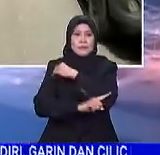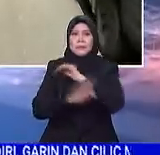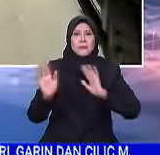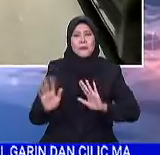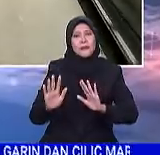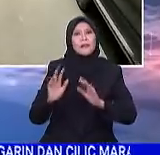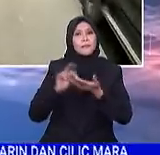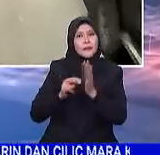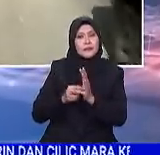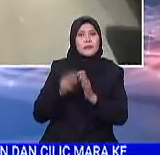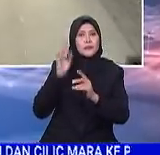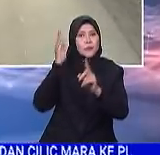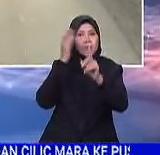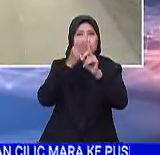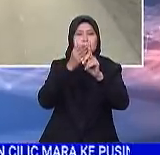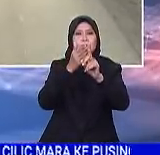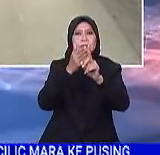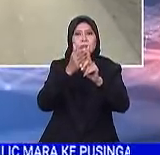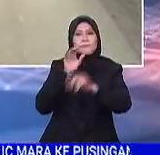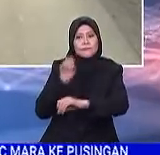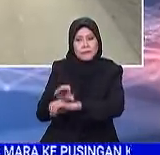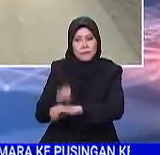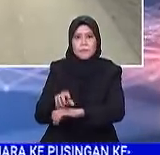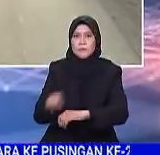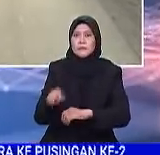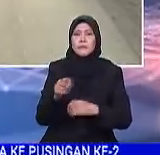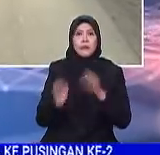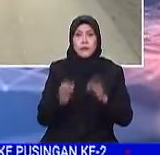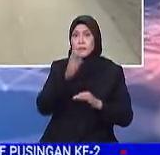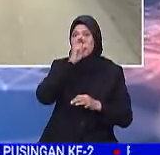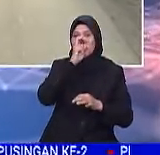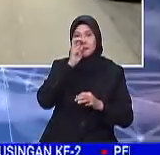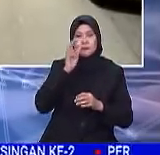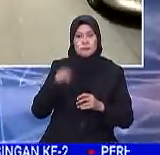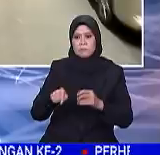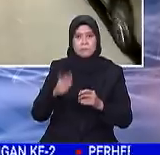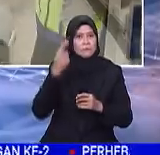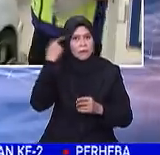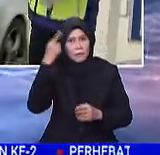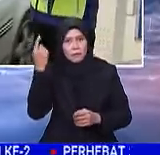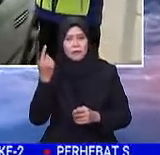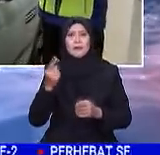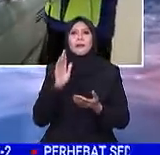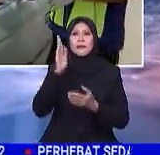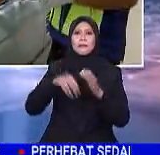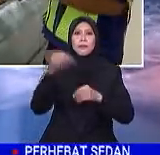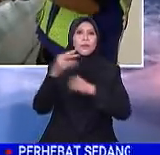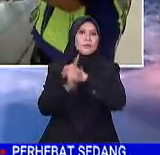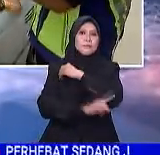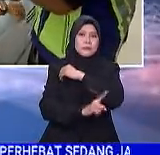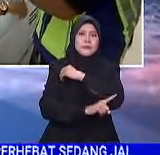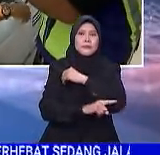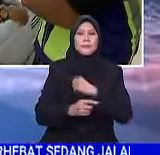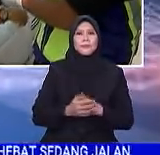bukan tujuan punitif. Jadi kalau yang tegar ni, kita akan keluarkan compound. Sudah